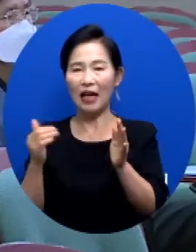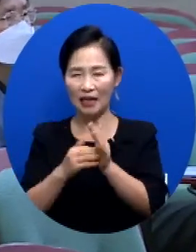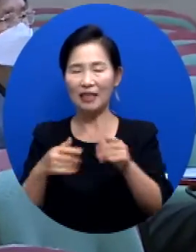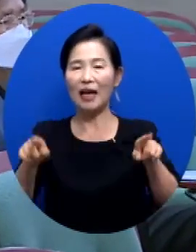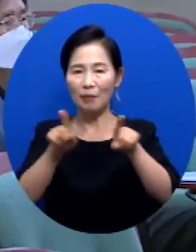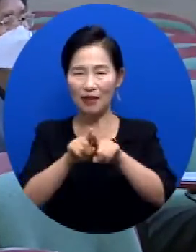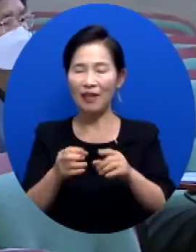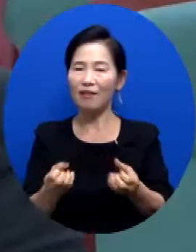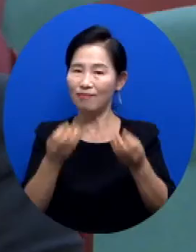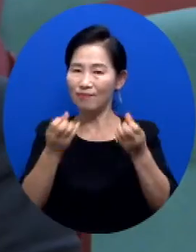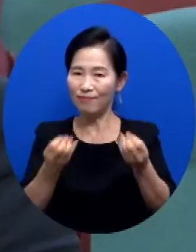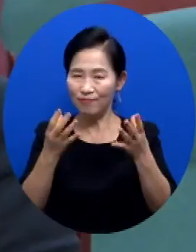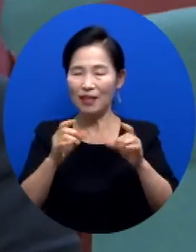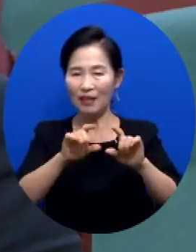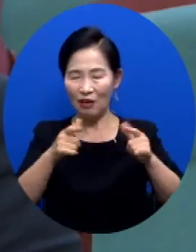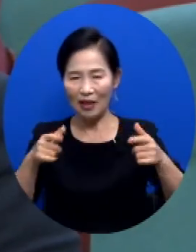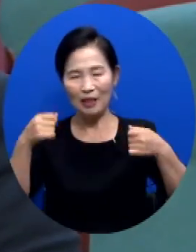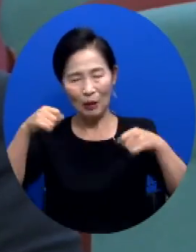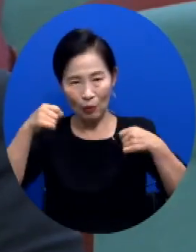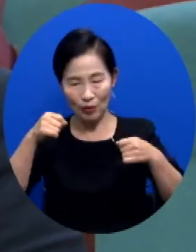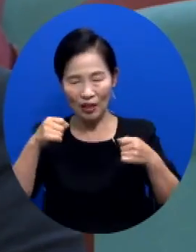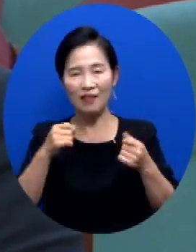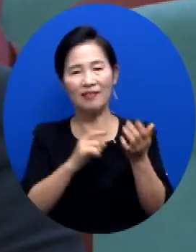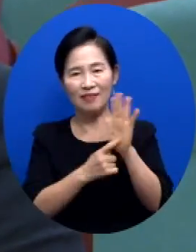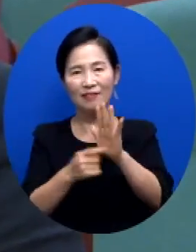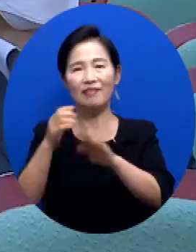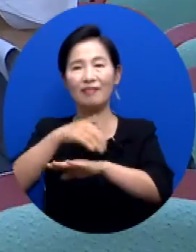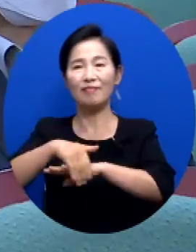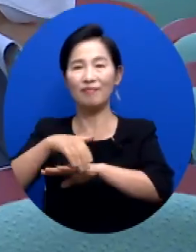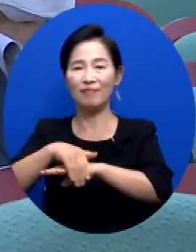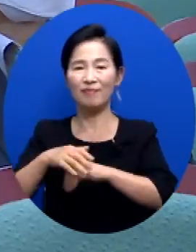플래시몹 등 다양한 공연이 펼쳐 줄 예정입니다